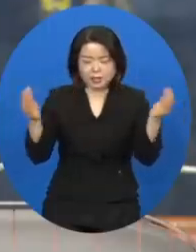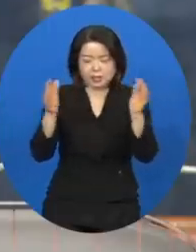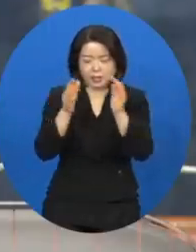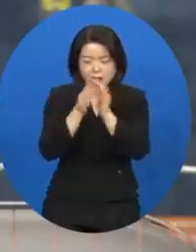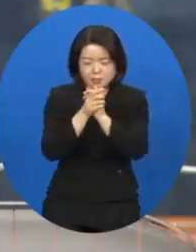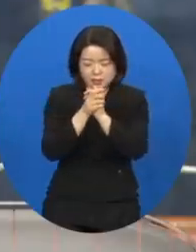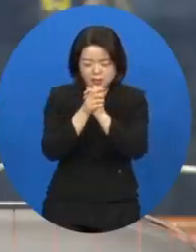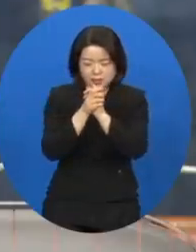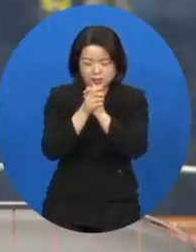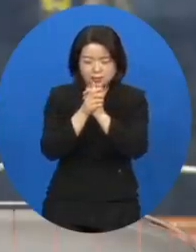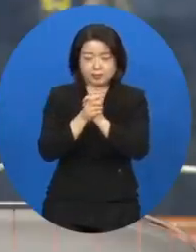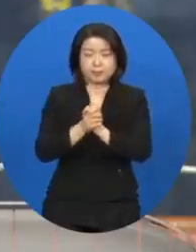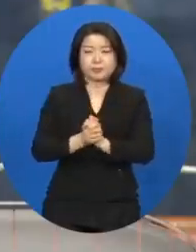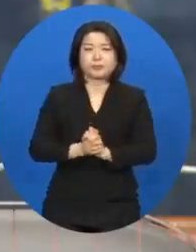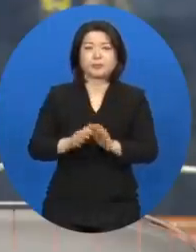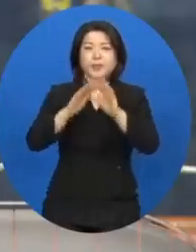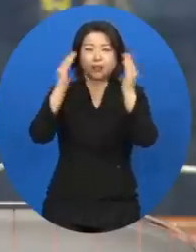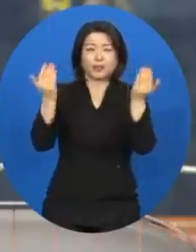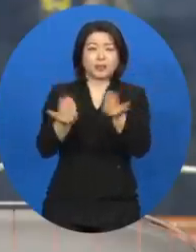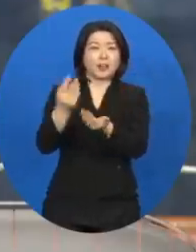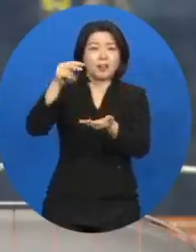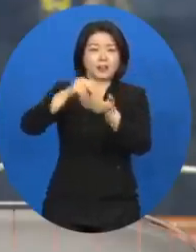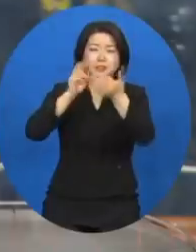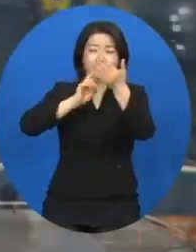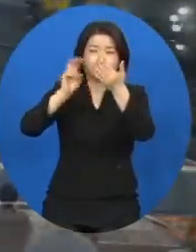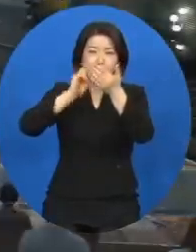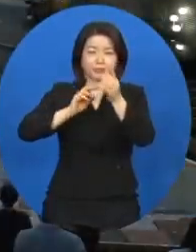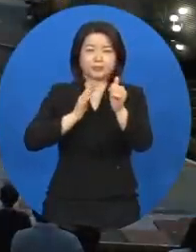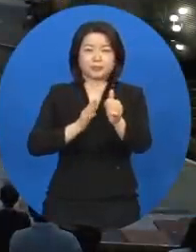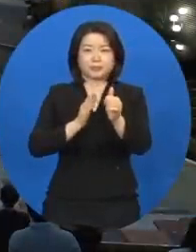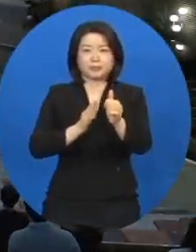아멘. 우리 다 함께 찬양하겠습니다.